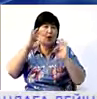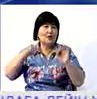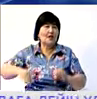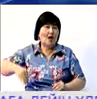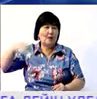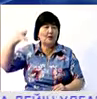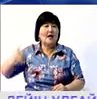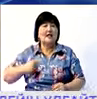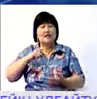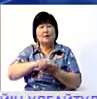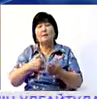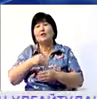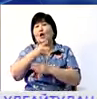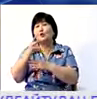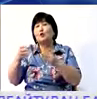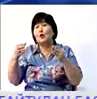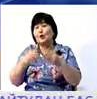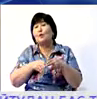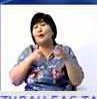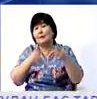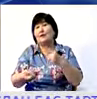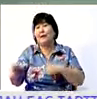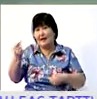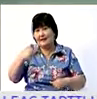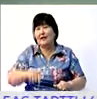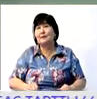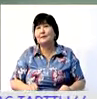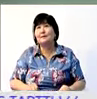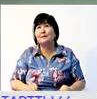бойжеткеннің шеберханасында біздің түсірілім тобымыз болып келді.